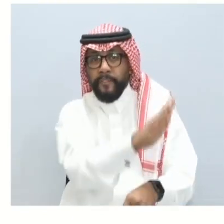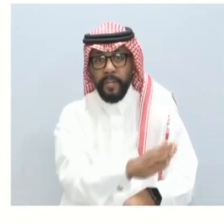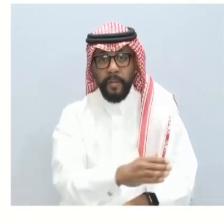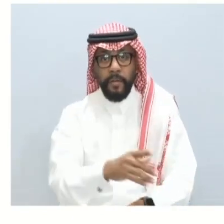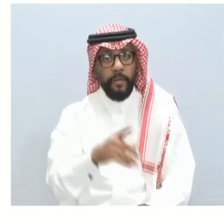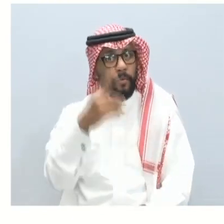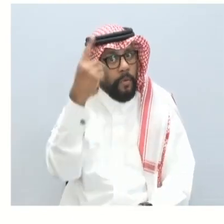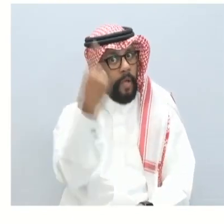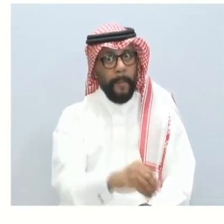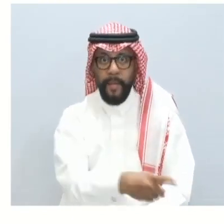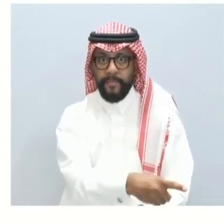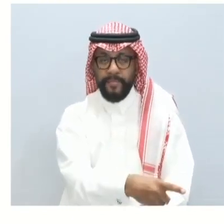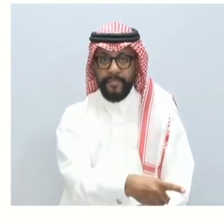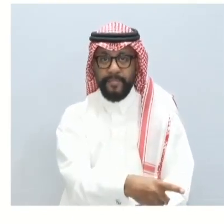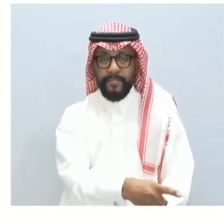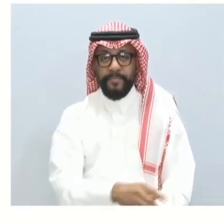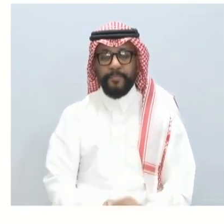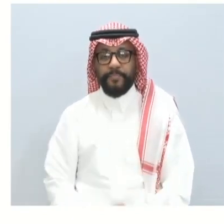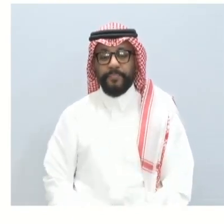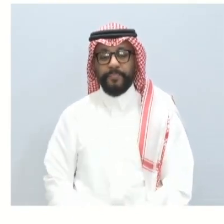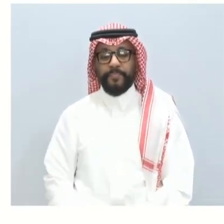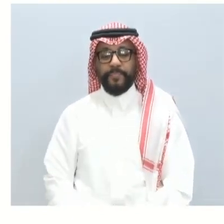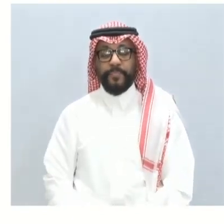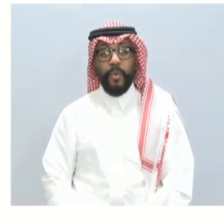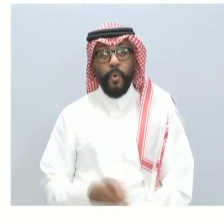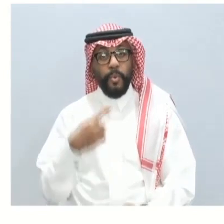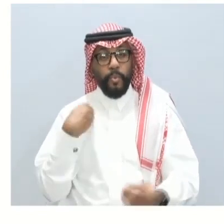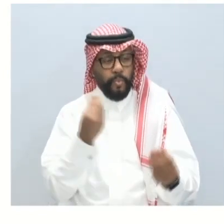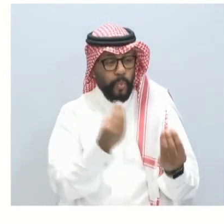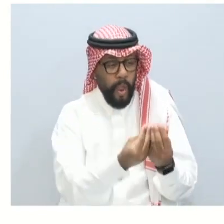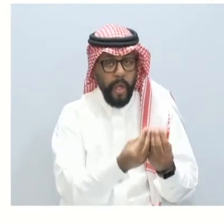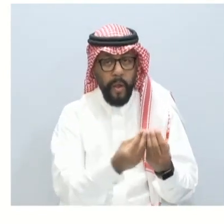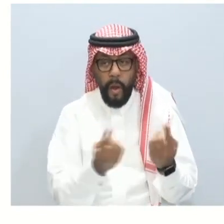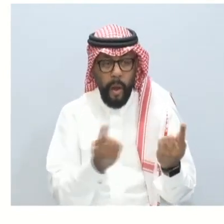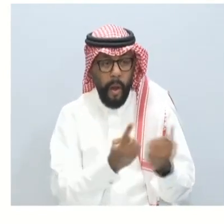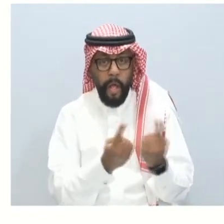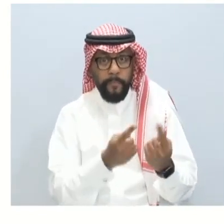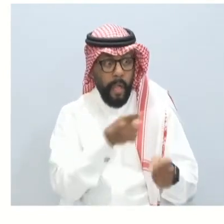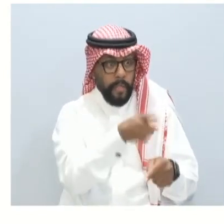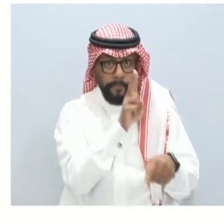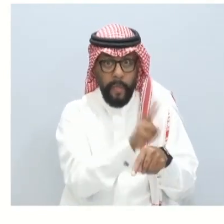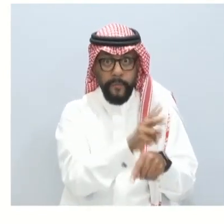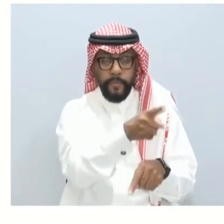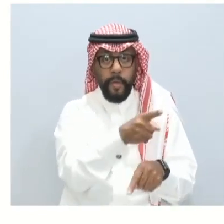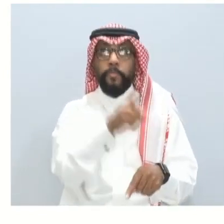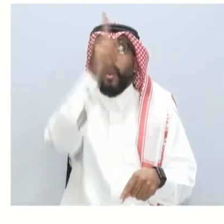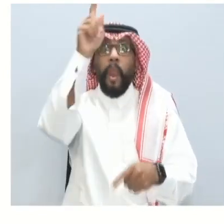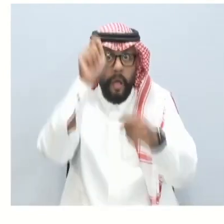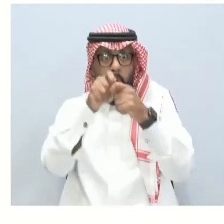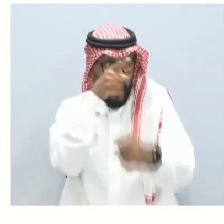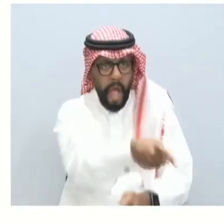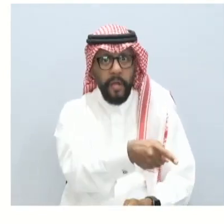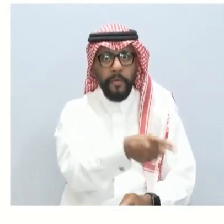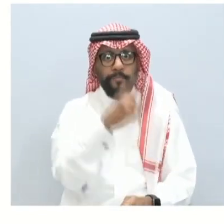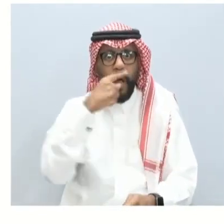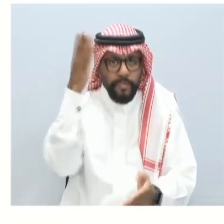خيرا منها منقلبا قال له صاحبه وهو يحاوره اكفرت بالذي خلقك من تراب